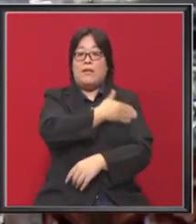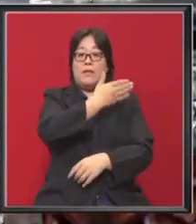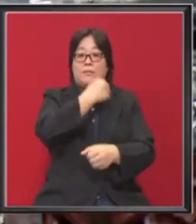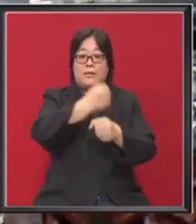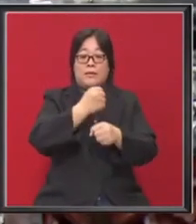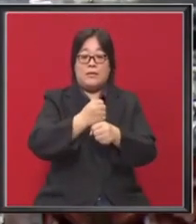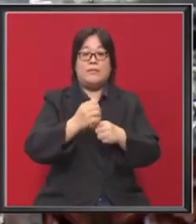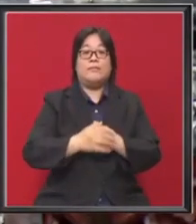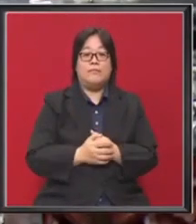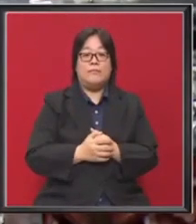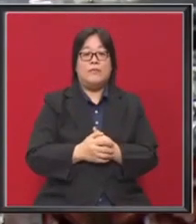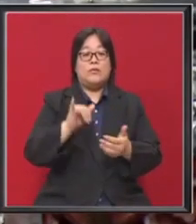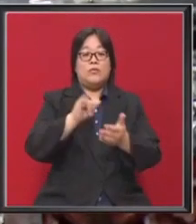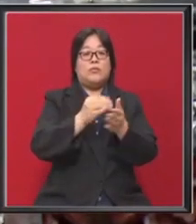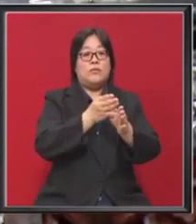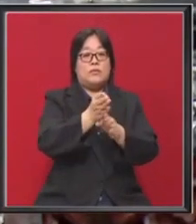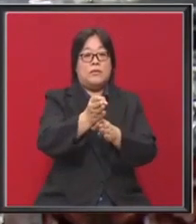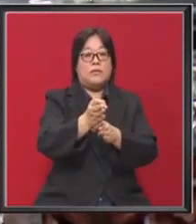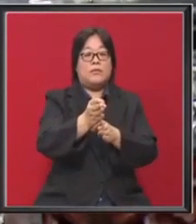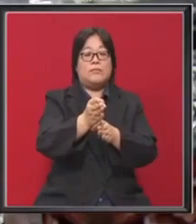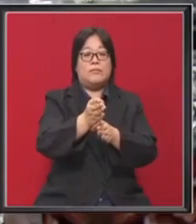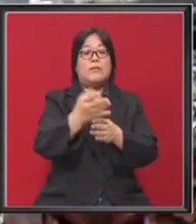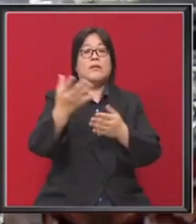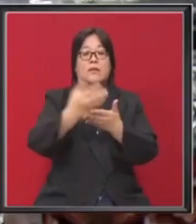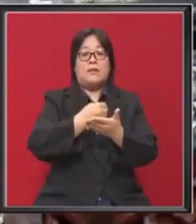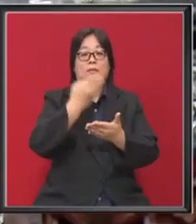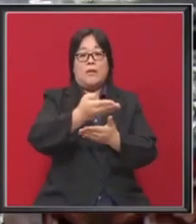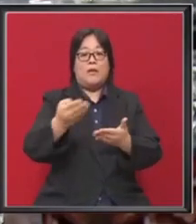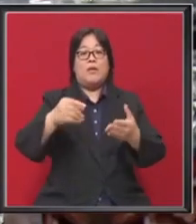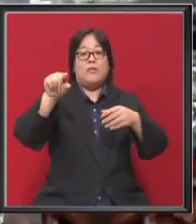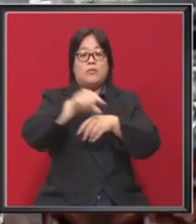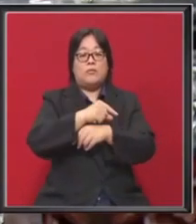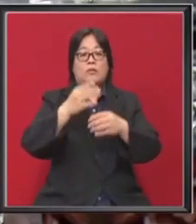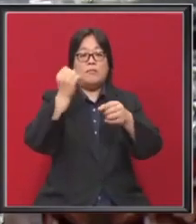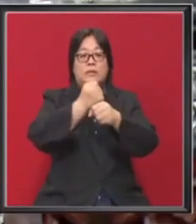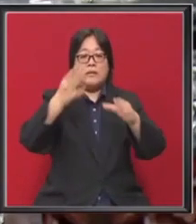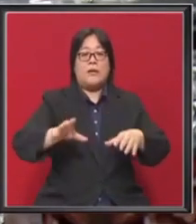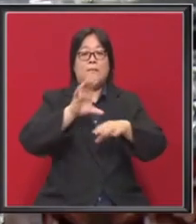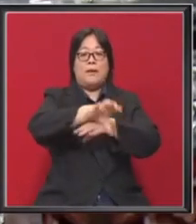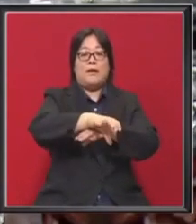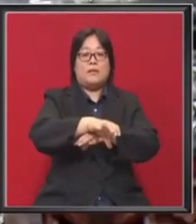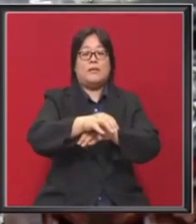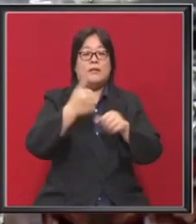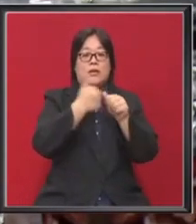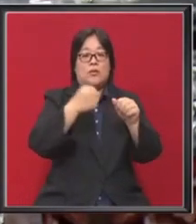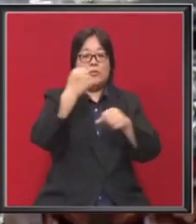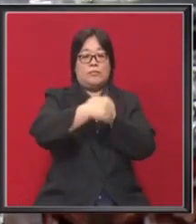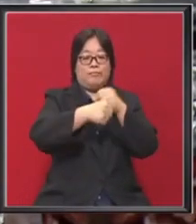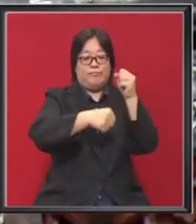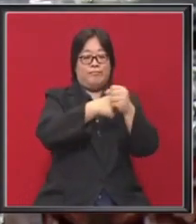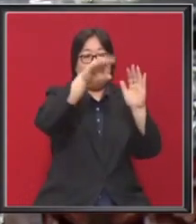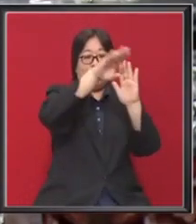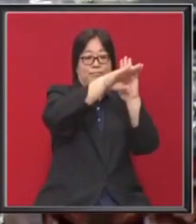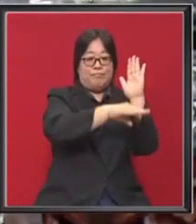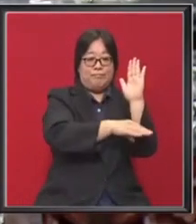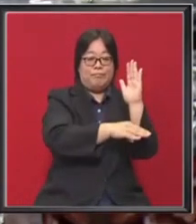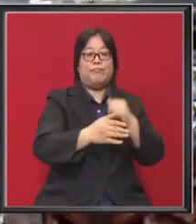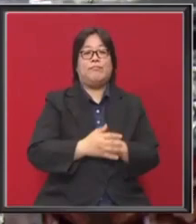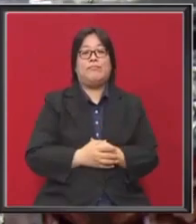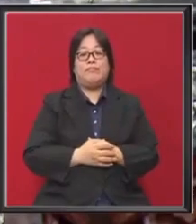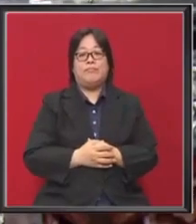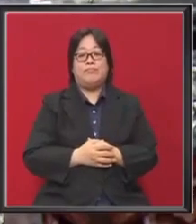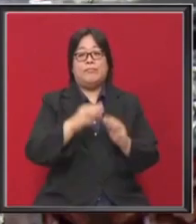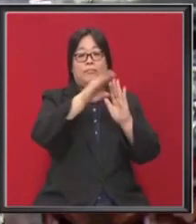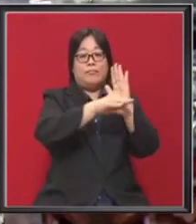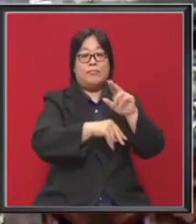itu es doa sebagai sektor yang hasil kabar dengan menggunakan buruh vaksin Kresna Raya tahunannya eh